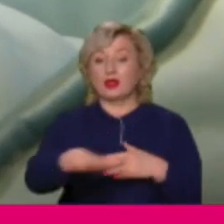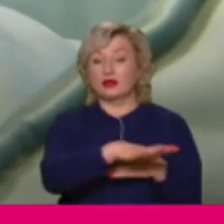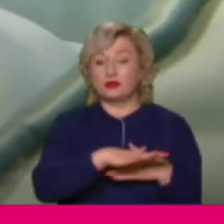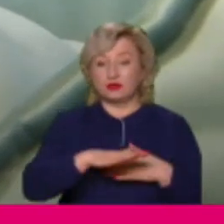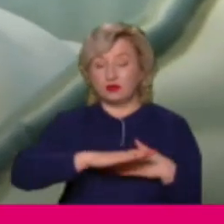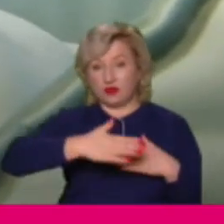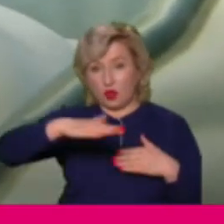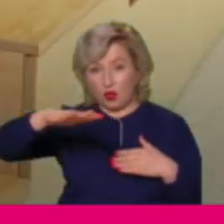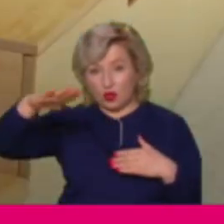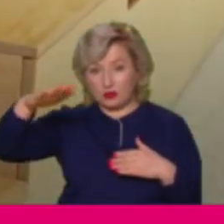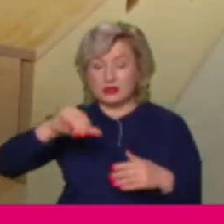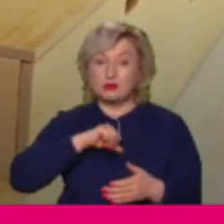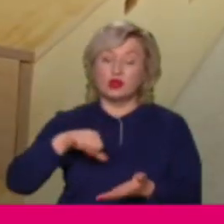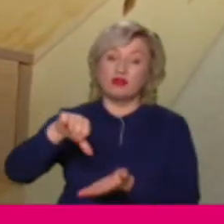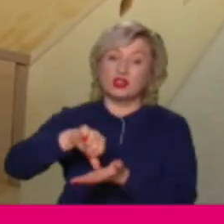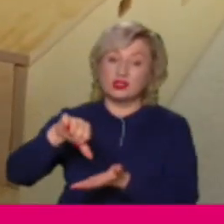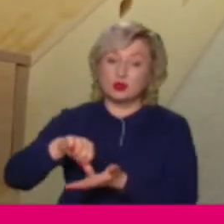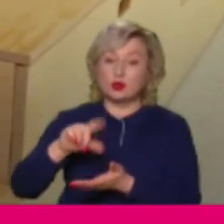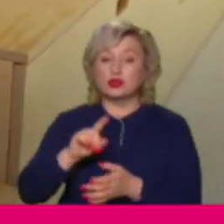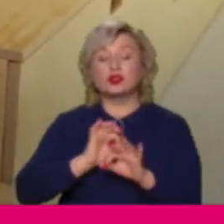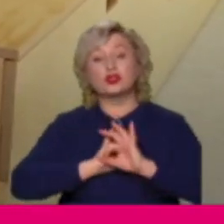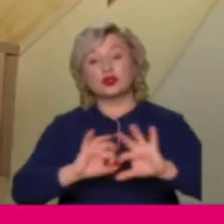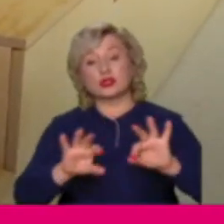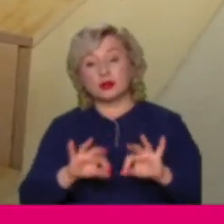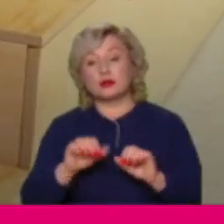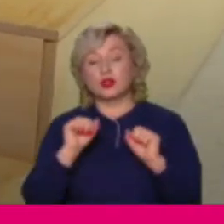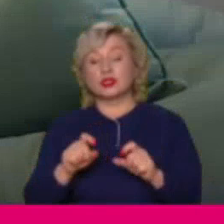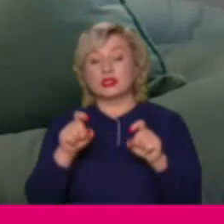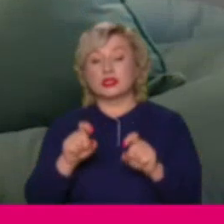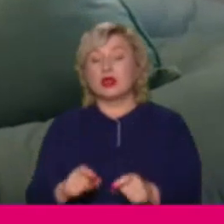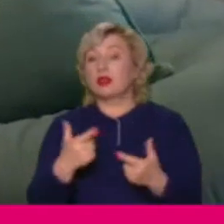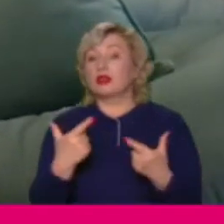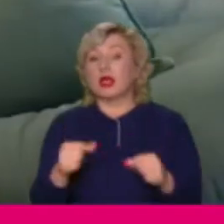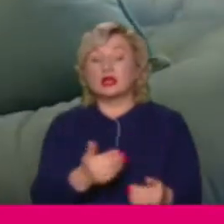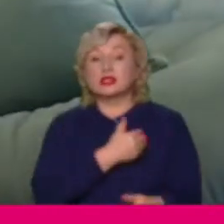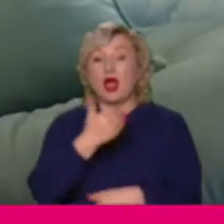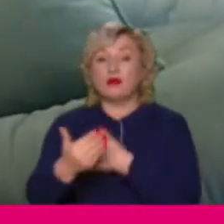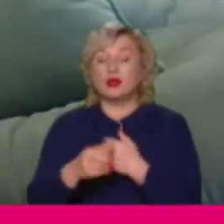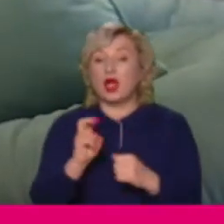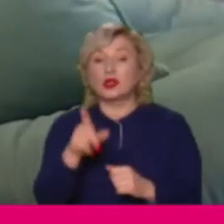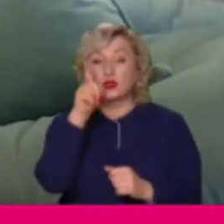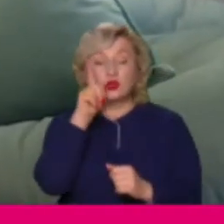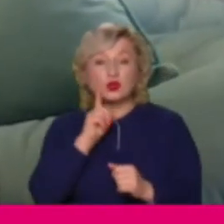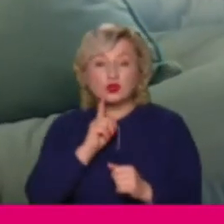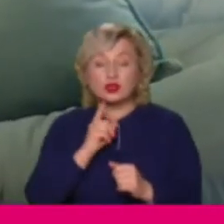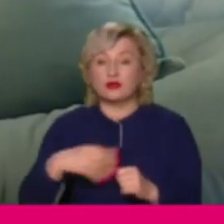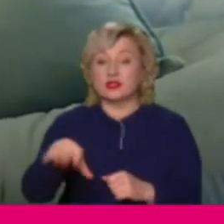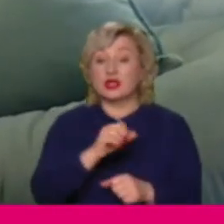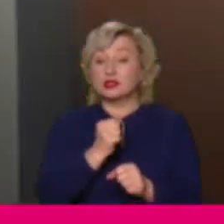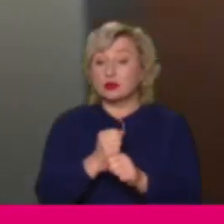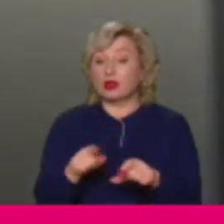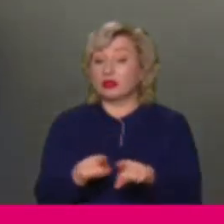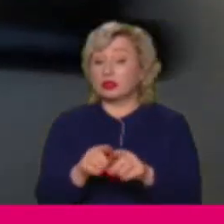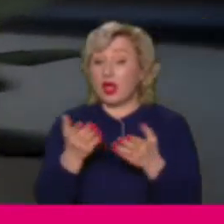будуть і виступати, і їм будуть щось розповідати. Можна сидіти де завгодно, як їм зручно. І все зроблено так, щоб